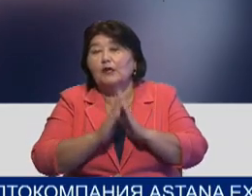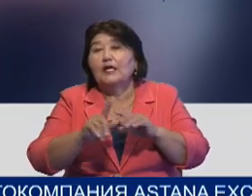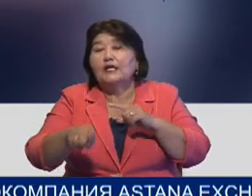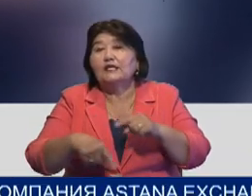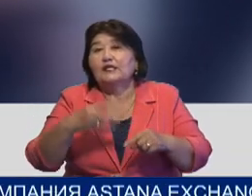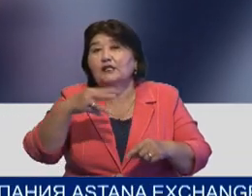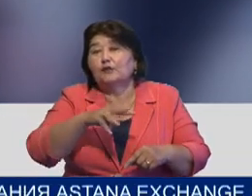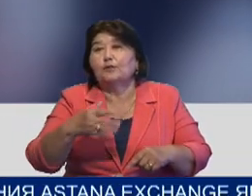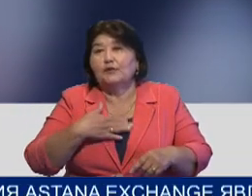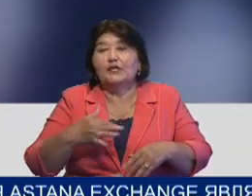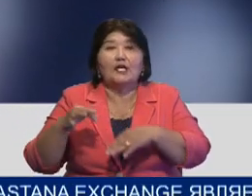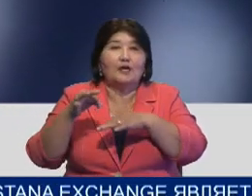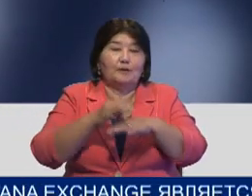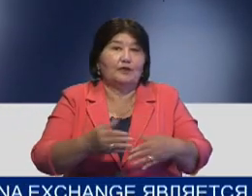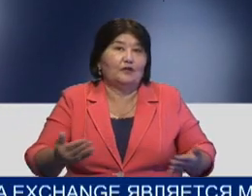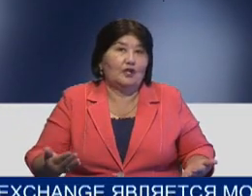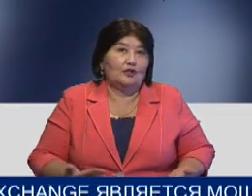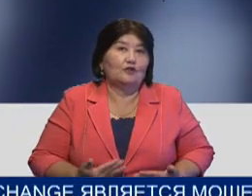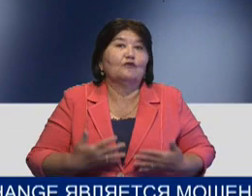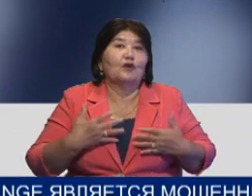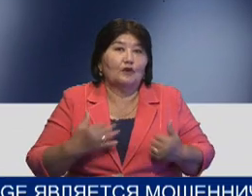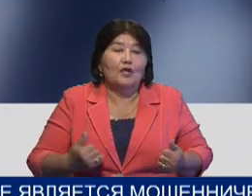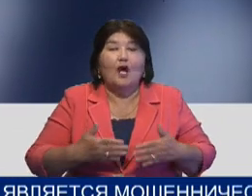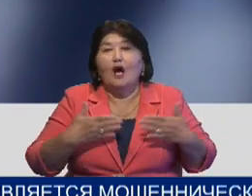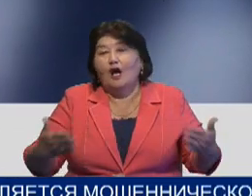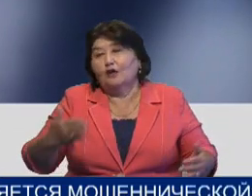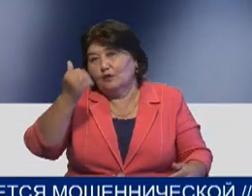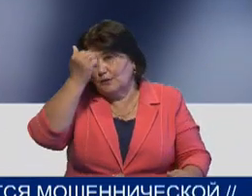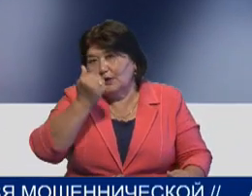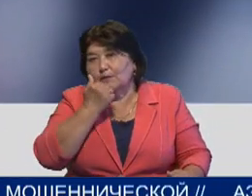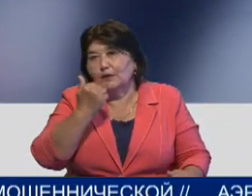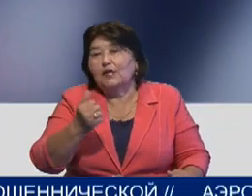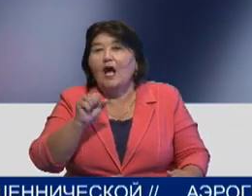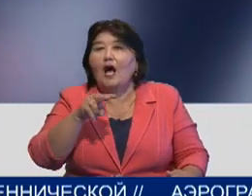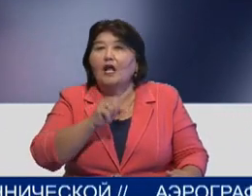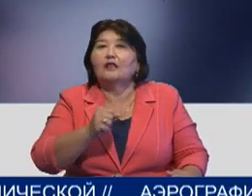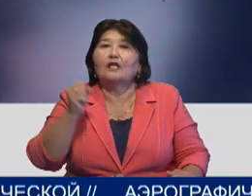Через полчаса мне ее передали живой и невредимой. Огромная благодарность Алана Нуружаусын.